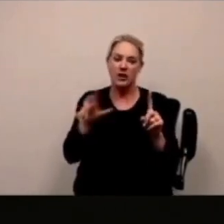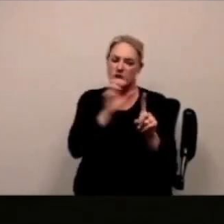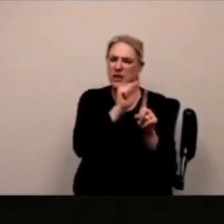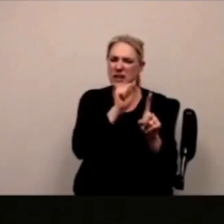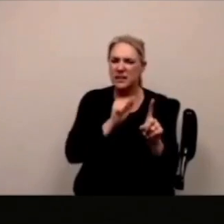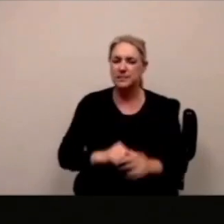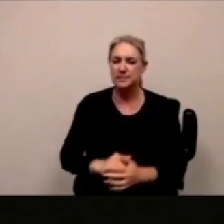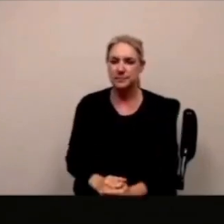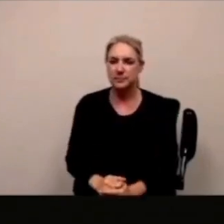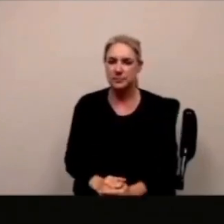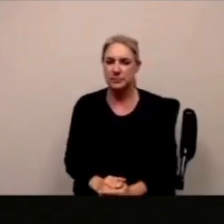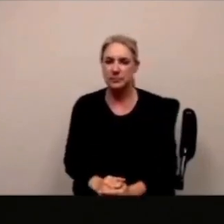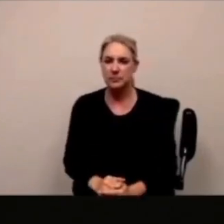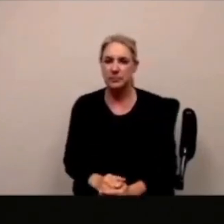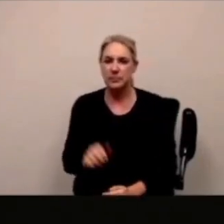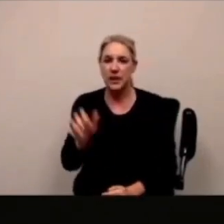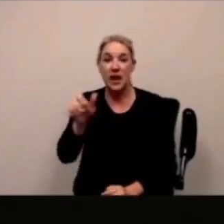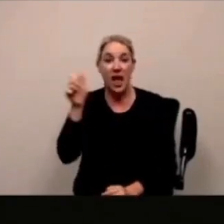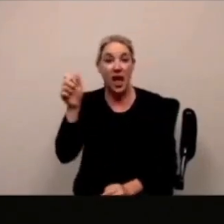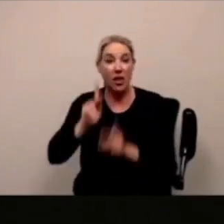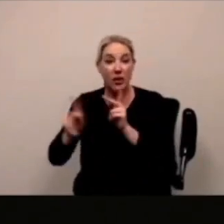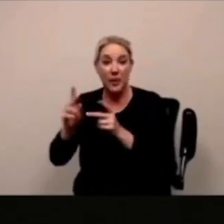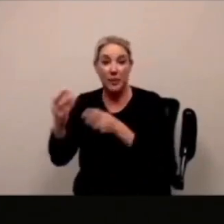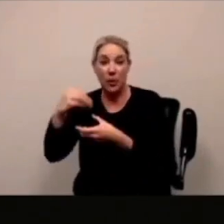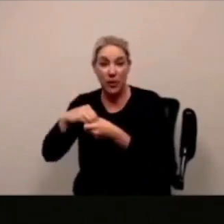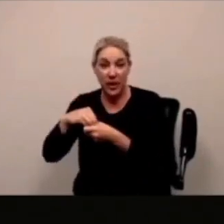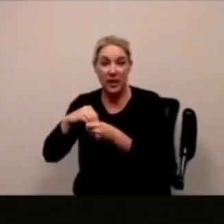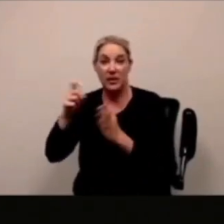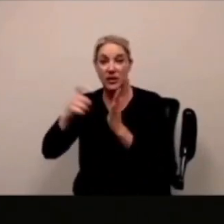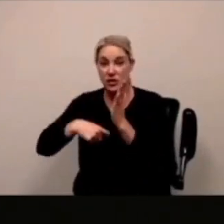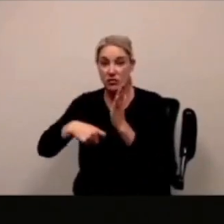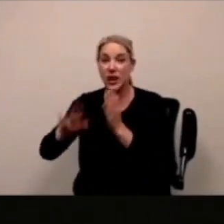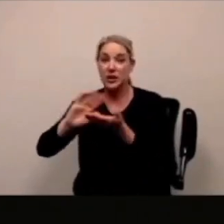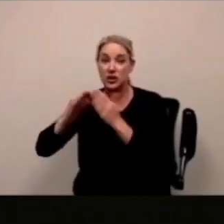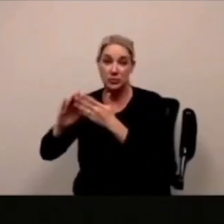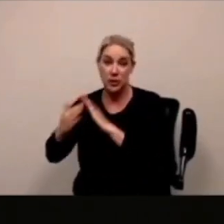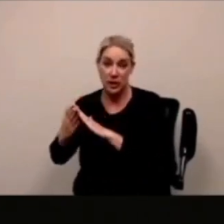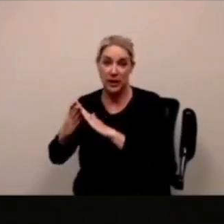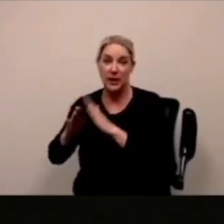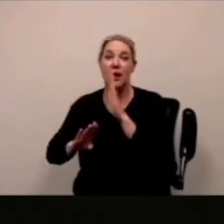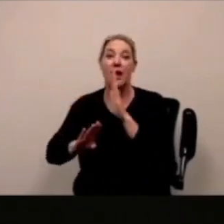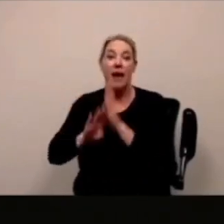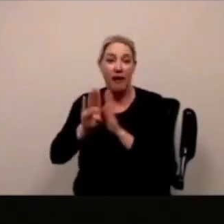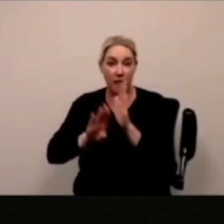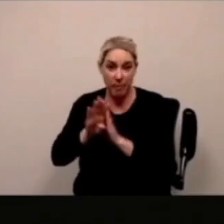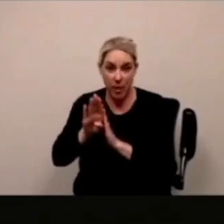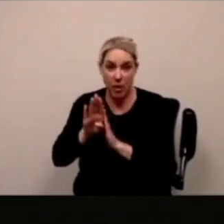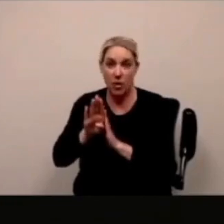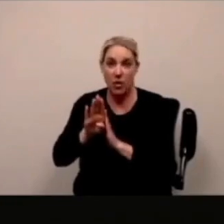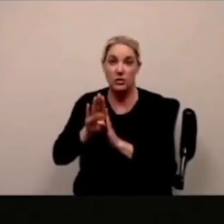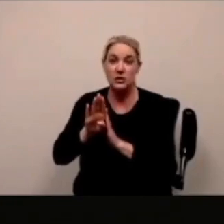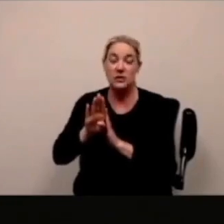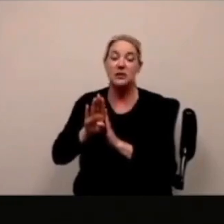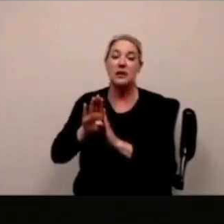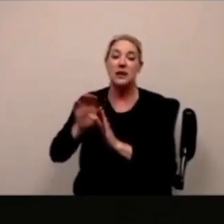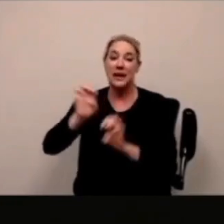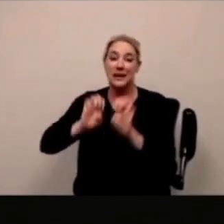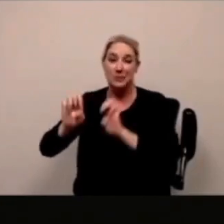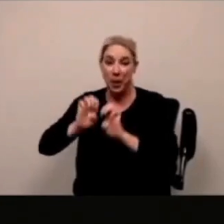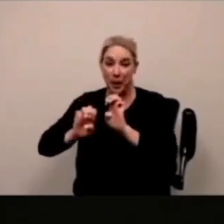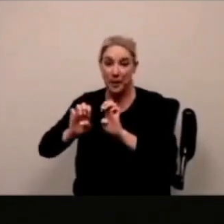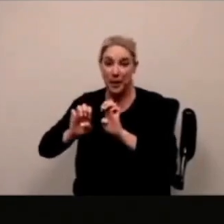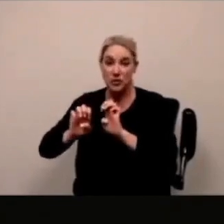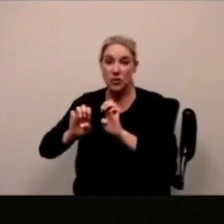なりませんではないですけどちょっとまだ難しいですこのような後実験は